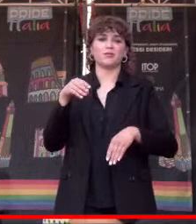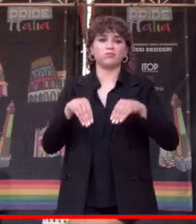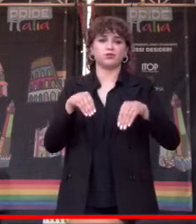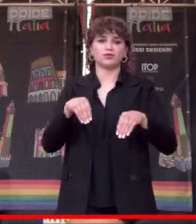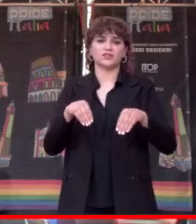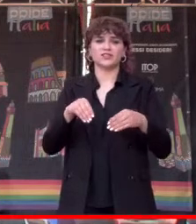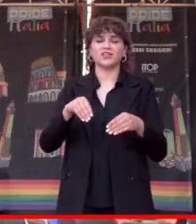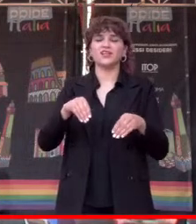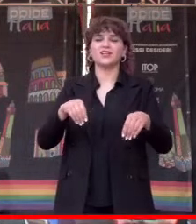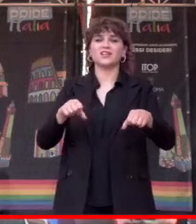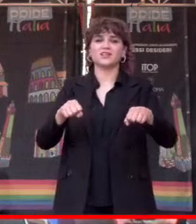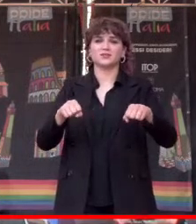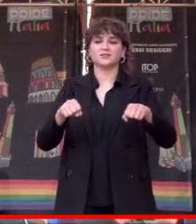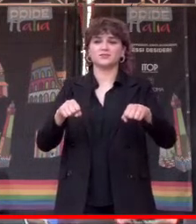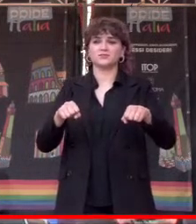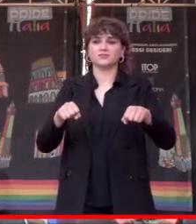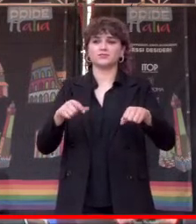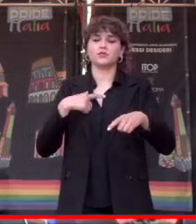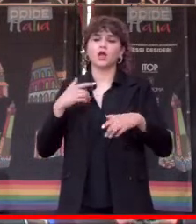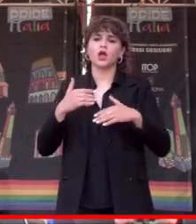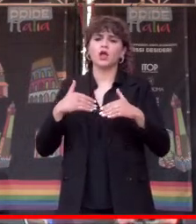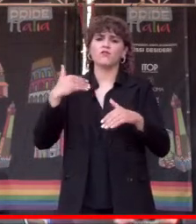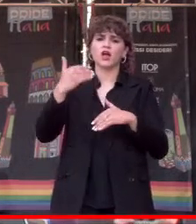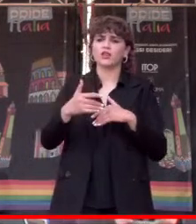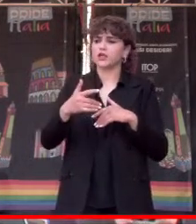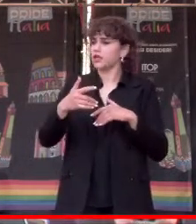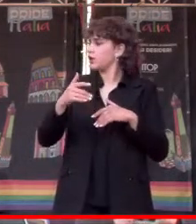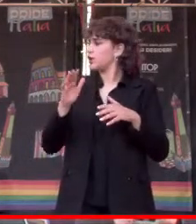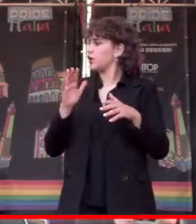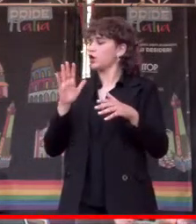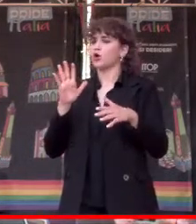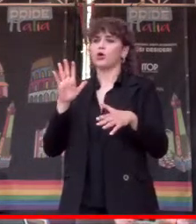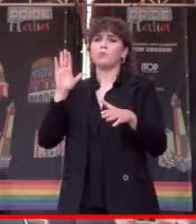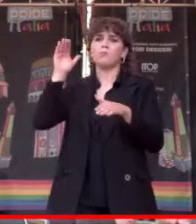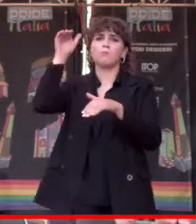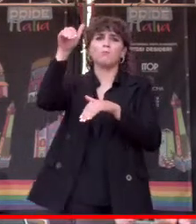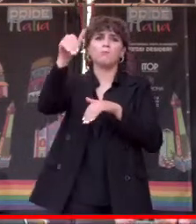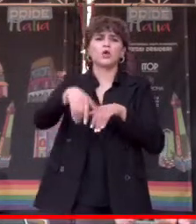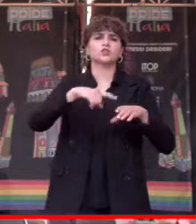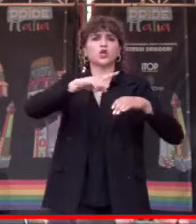fare un applauso, scusate, prima di andare avanti, al comune di Monterotondo. Stavo pensando di trasferirmi lì.